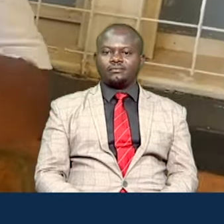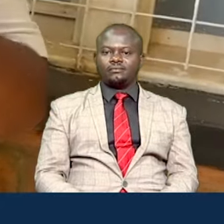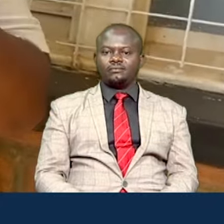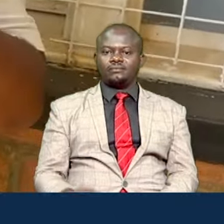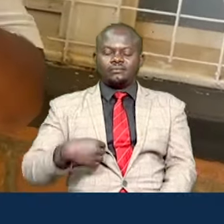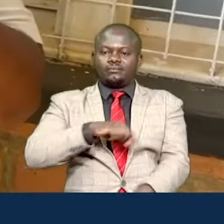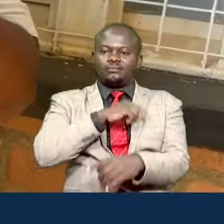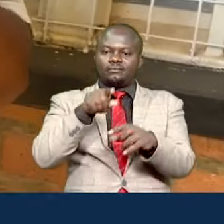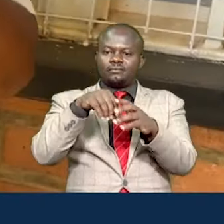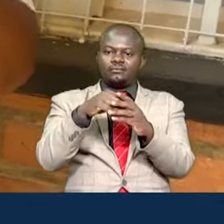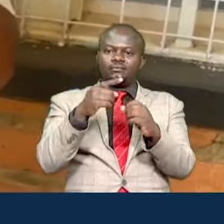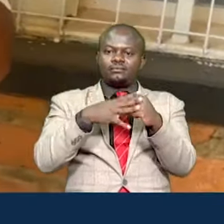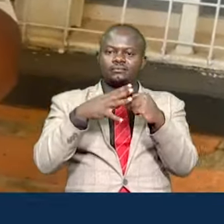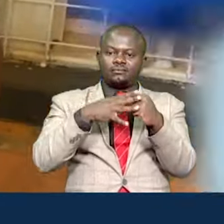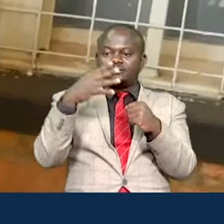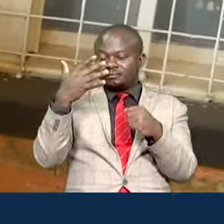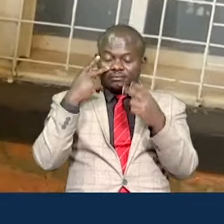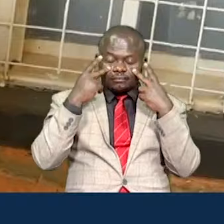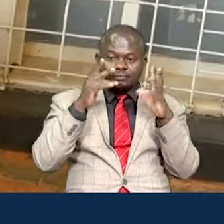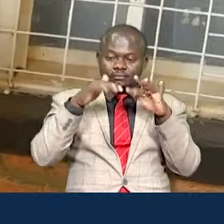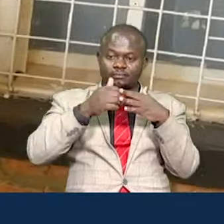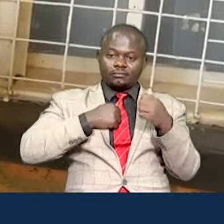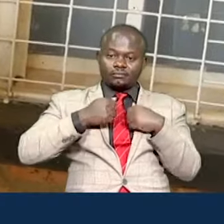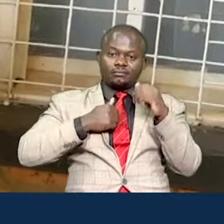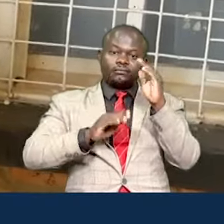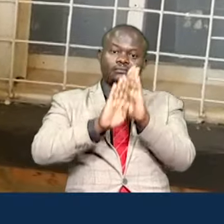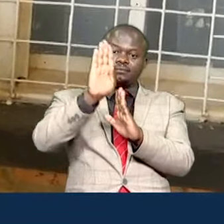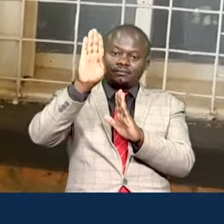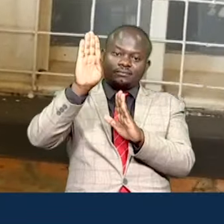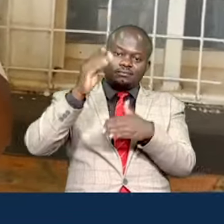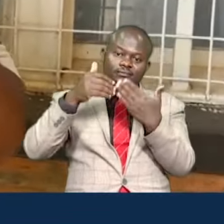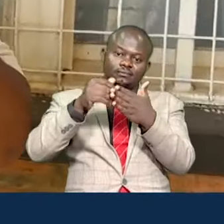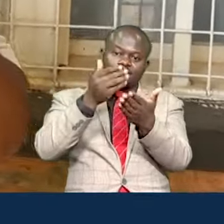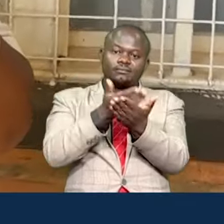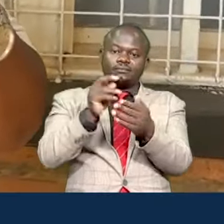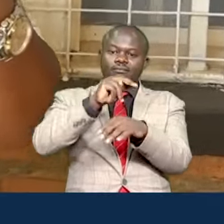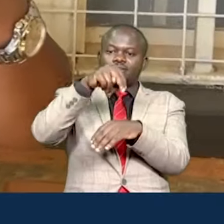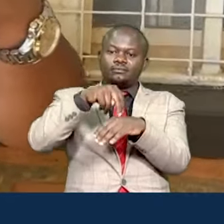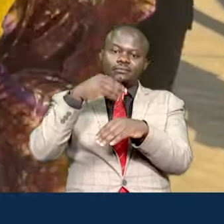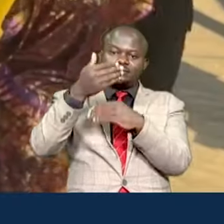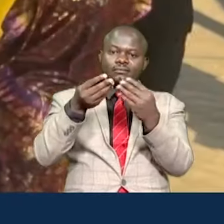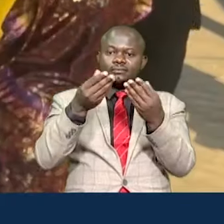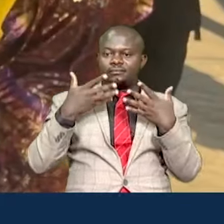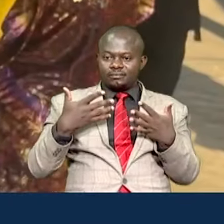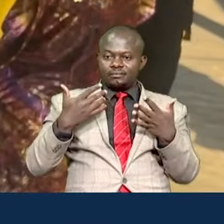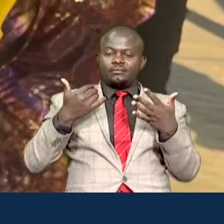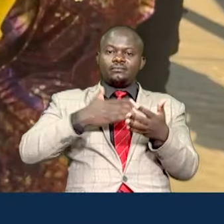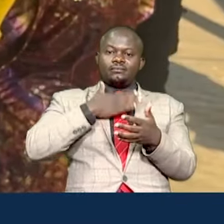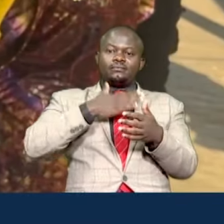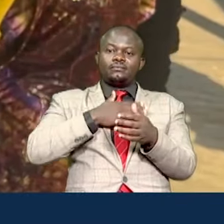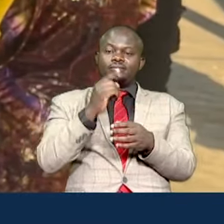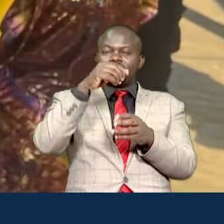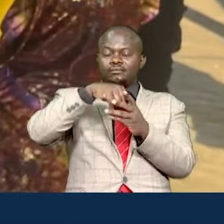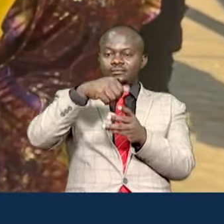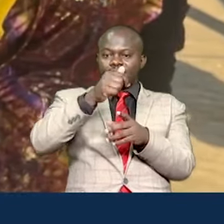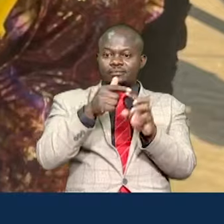Nageze hano muri 1995 mbona ko u Rwanda rugenda rutera imbere, yanjye nsabye ubwenegihugu ndabuhabwa. Nishimiye kuba umwe muri mwe